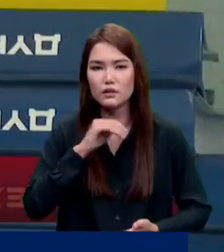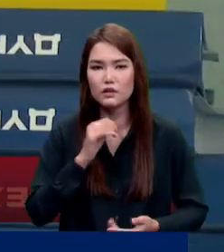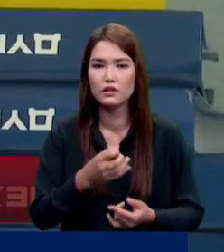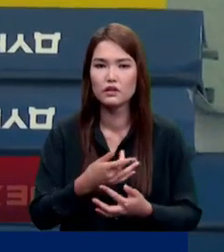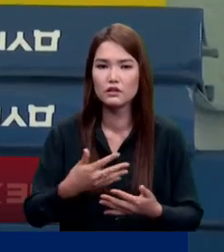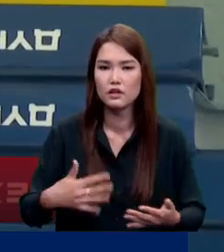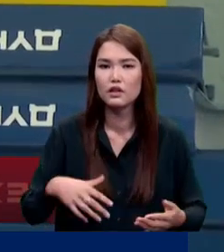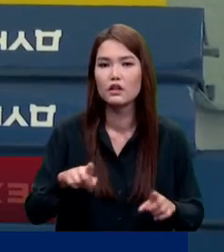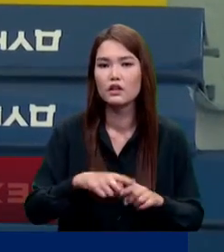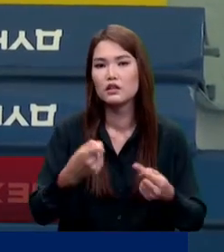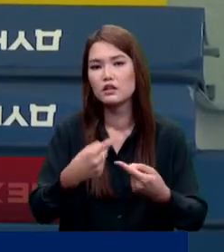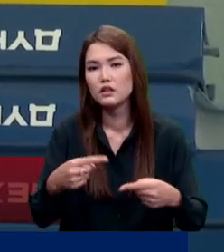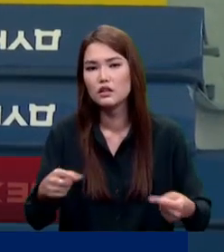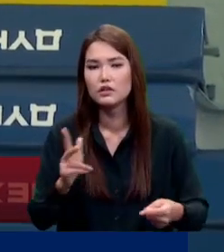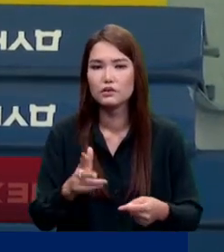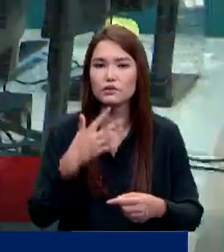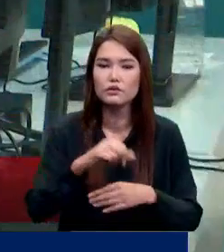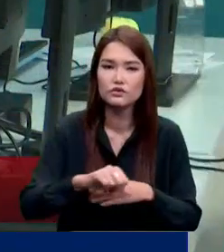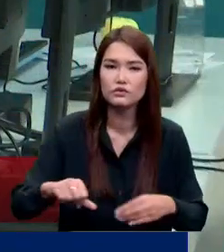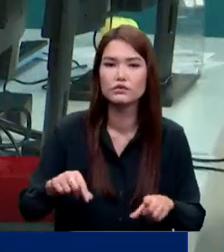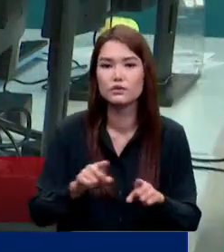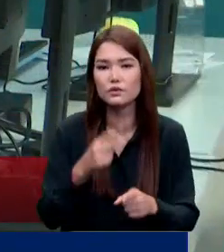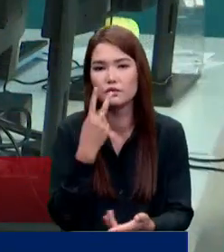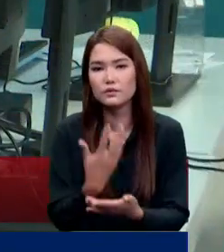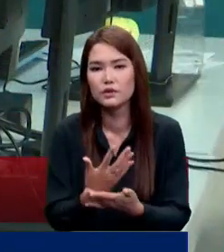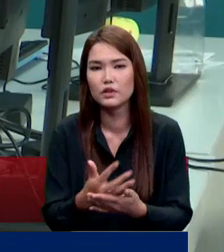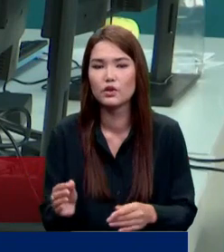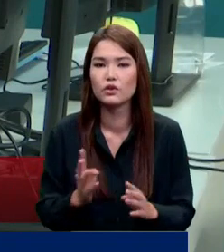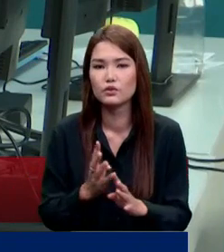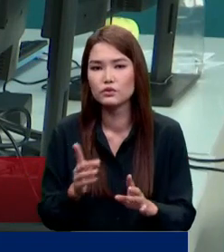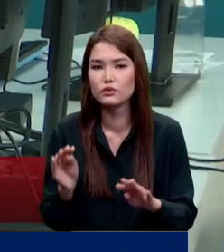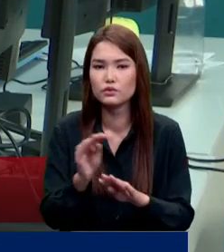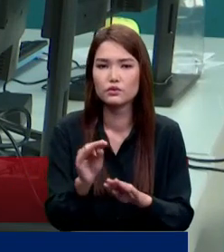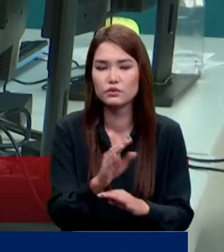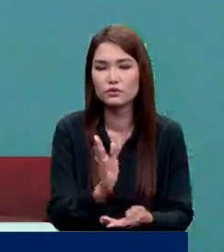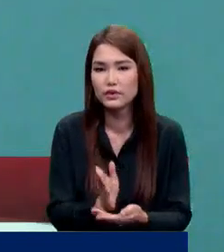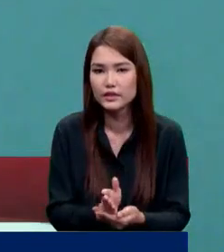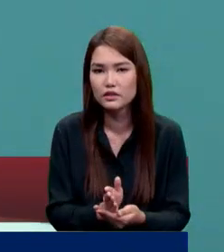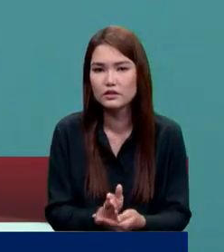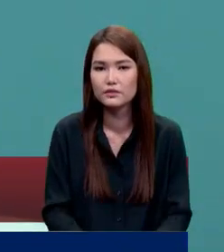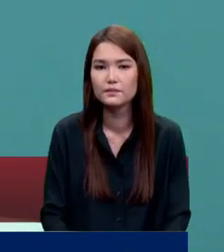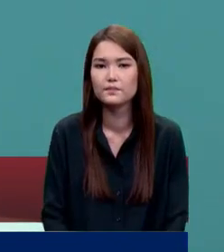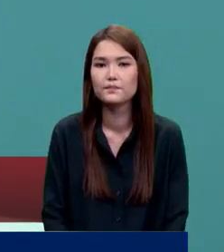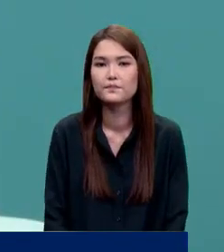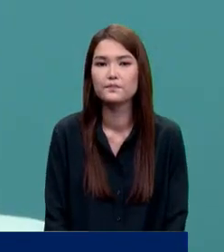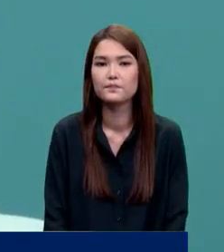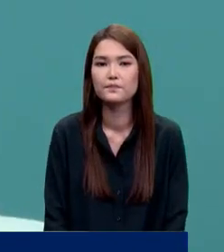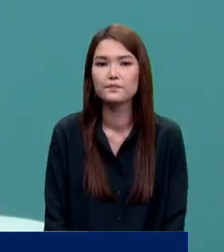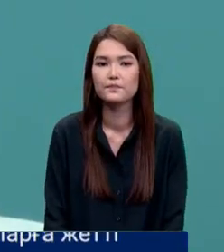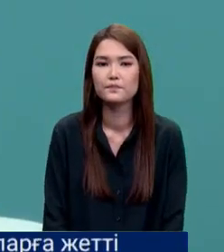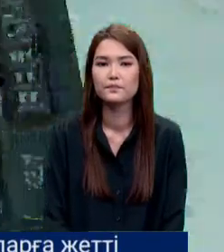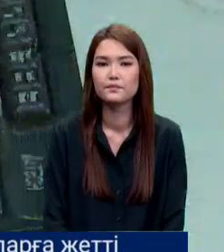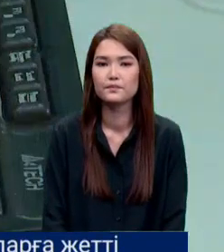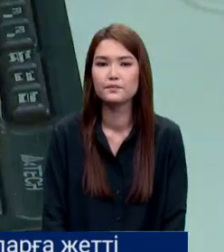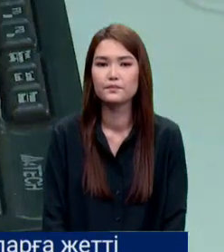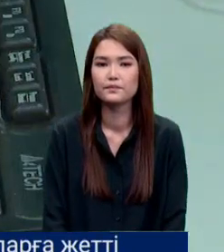болашақта өмірден өз орнын табуға көмектесетін жалғыз мүмкіндік болып есептеледі. Өйтпесе көп атана жоғарғы оқу орындарына миллиондап